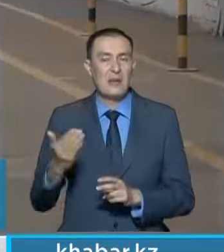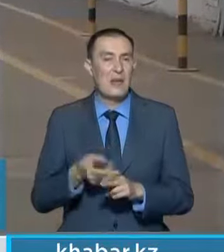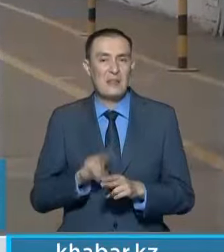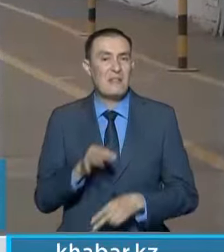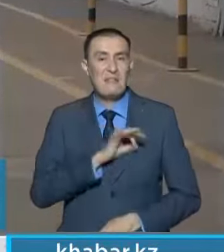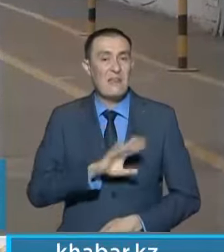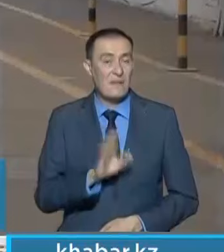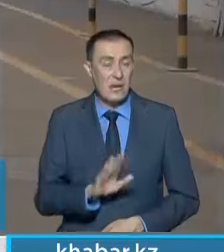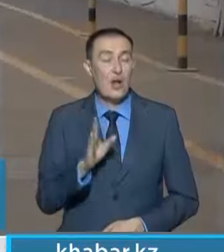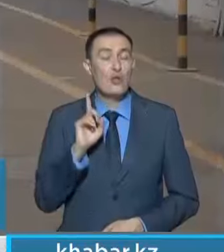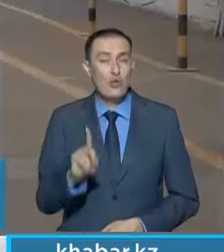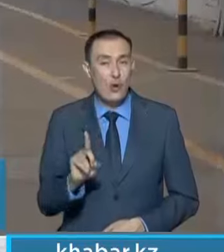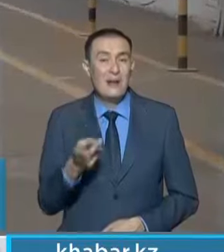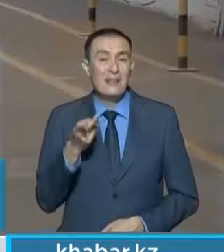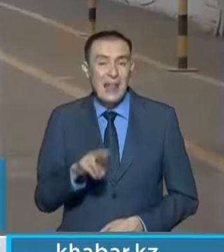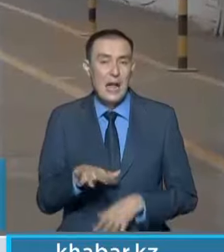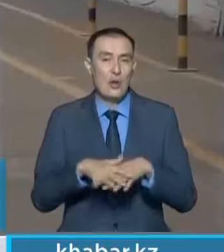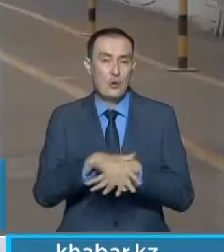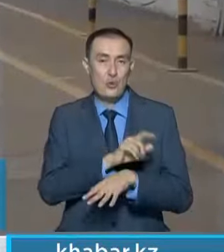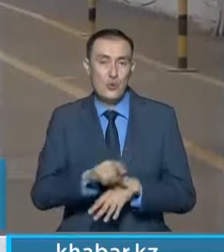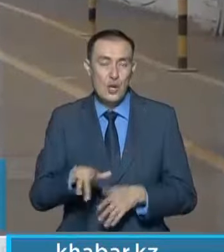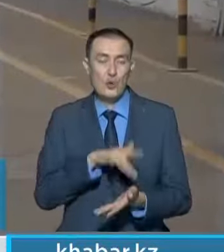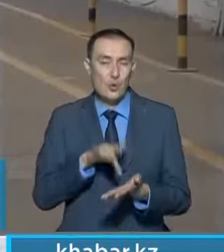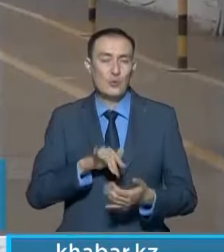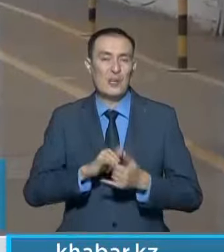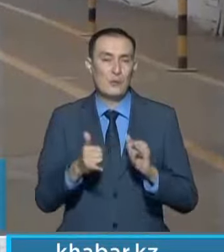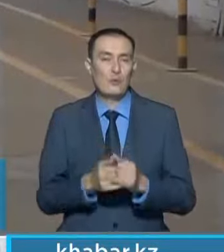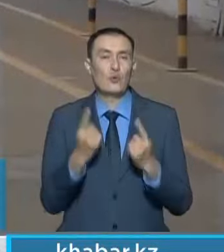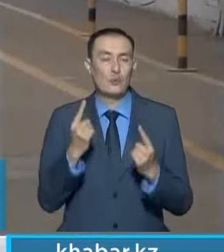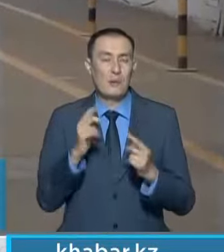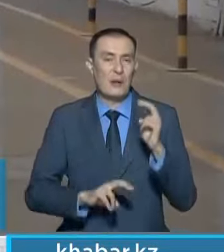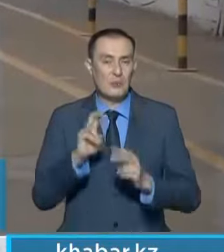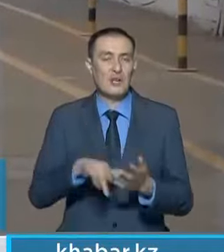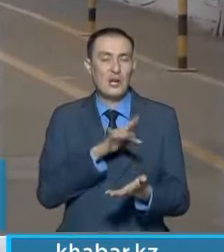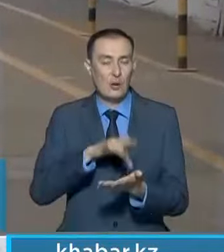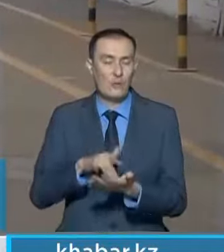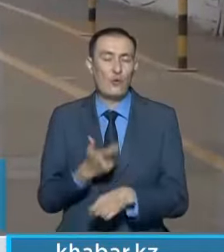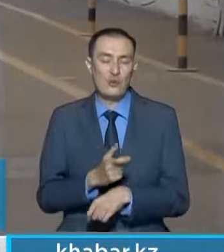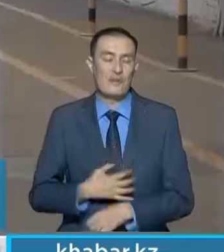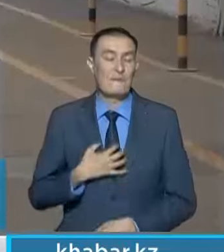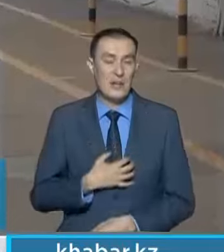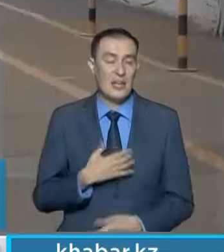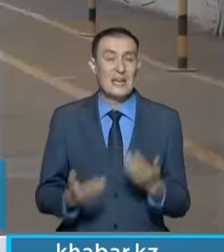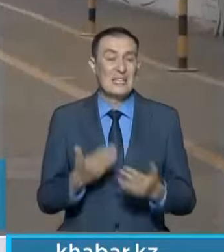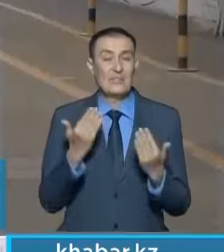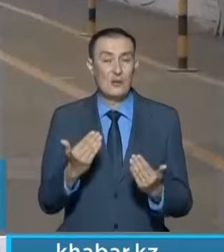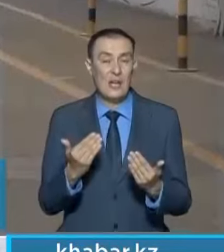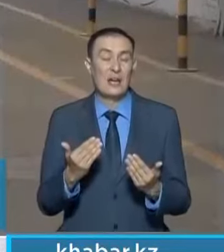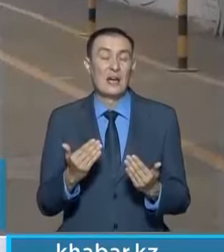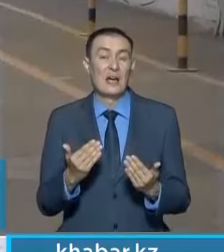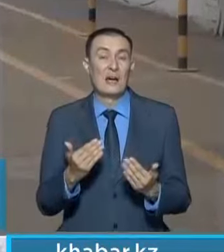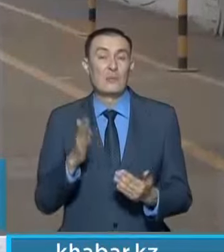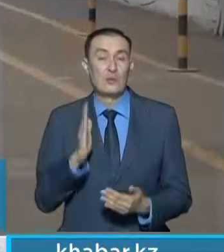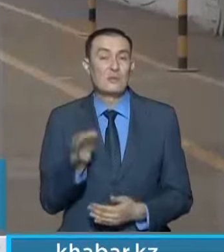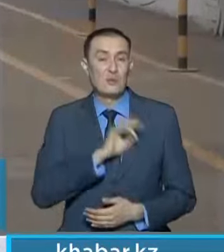настолько выгодно, но для жителей города Усть-Каменогорска и крупных промышленных городов это очень важно. Если сегодня частный сектор перейдет